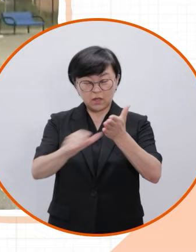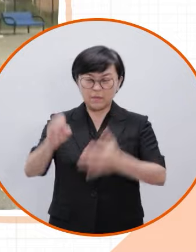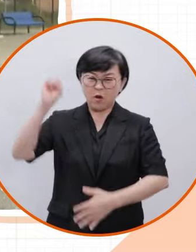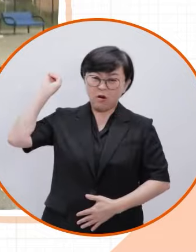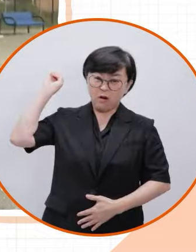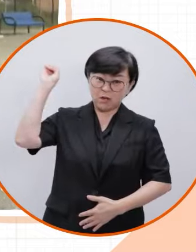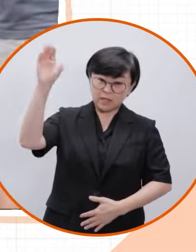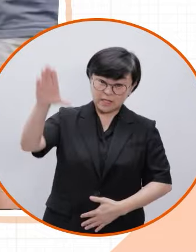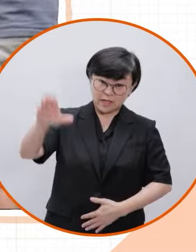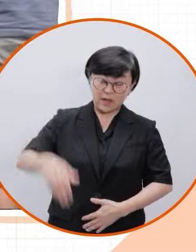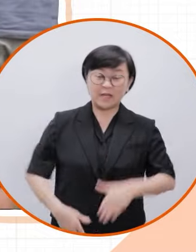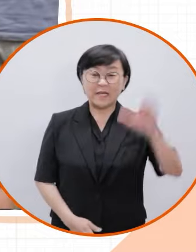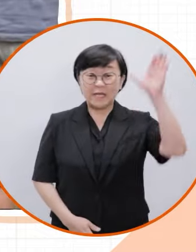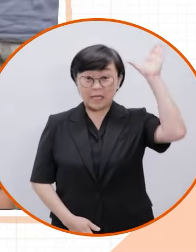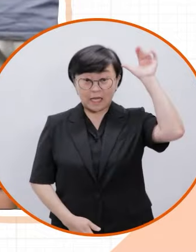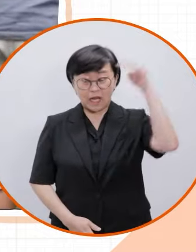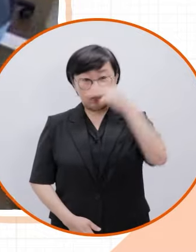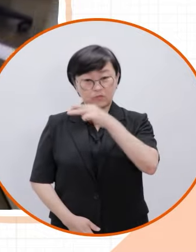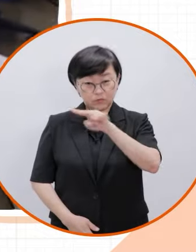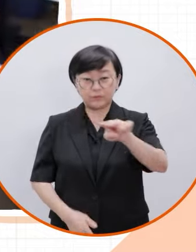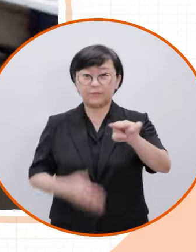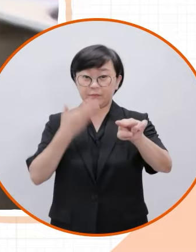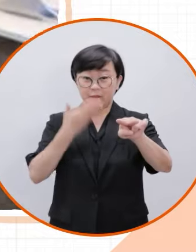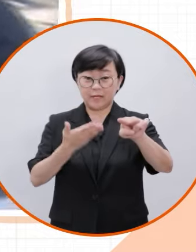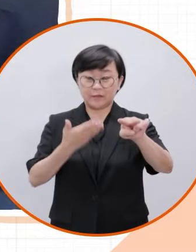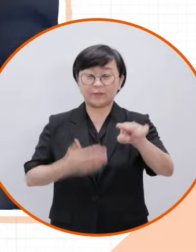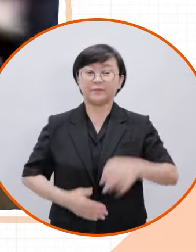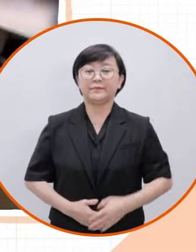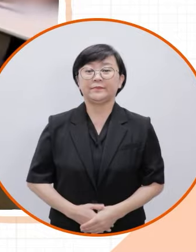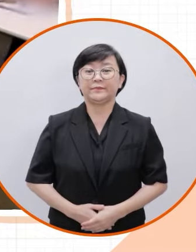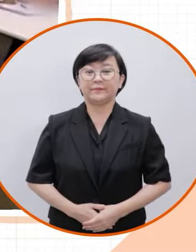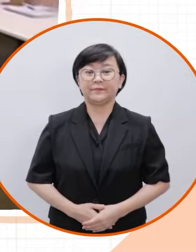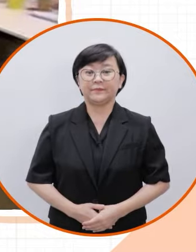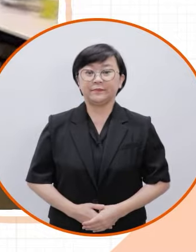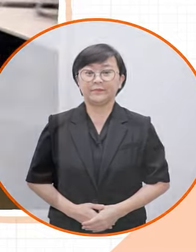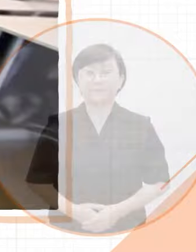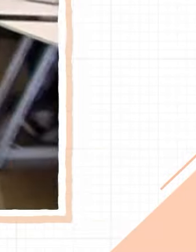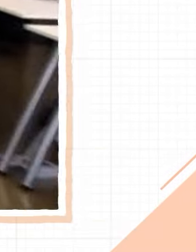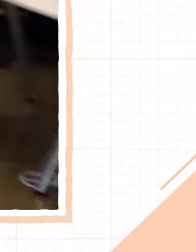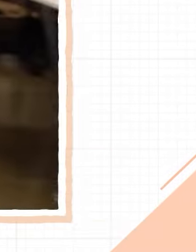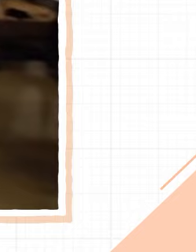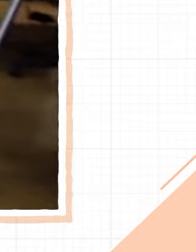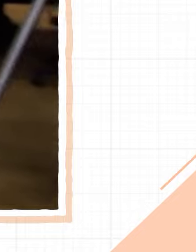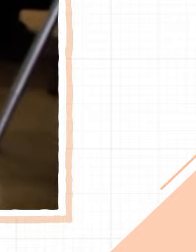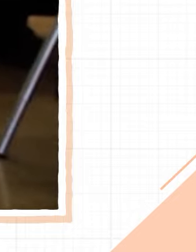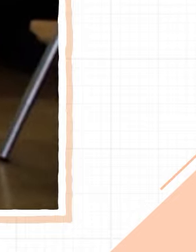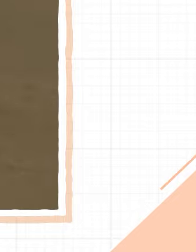주변에 있는 물건을 멀리 던지세요. 주의를 분산시킬 수 있습니다.